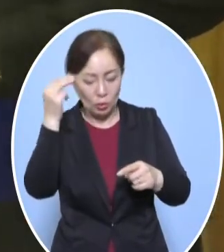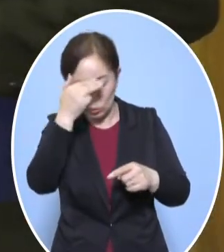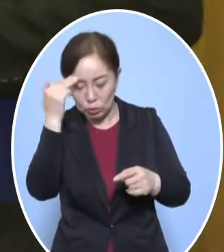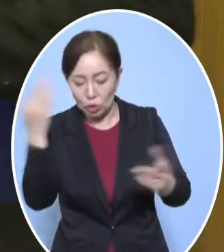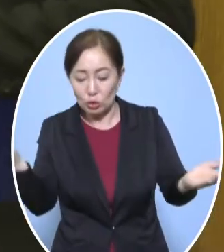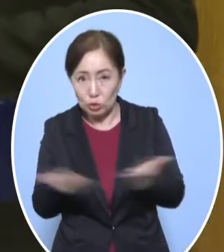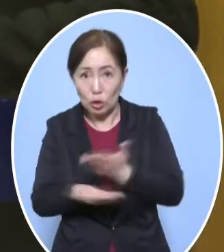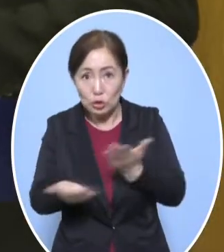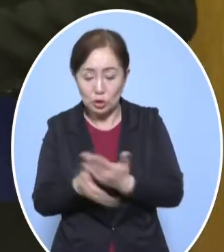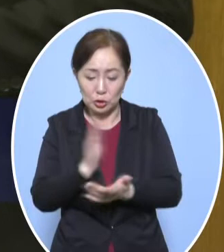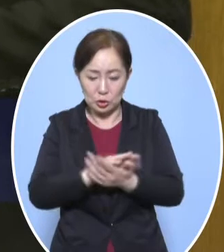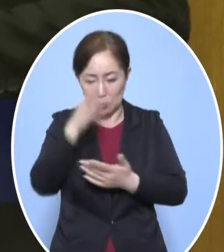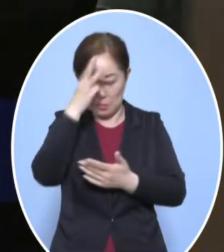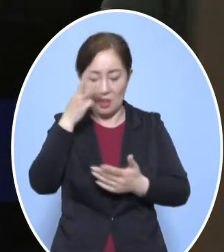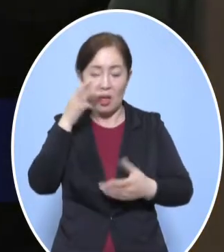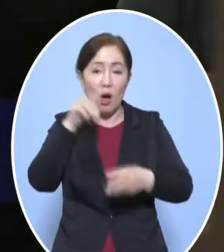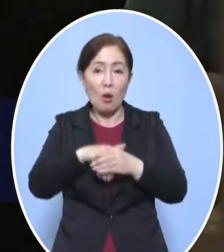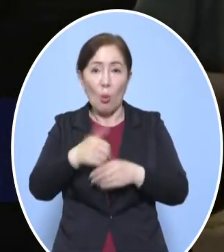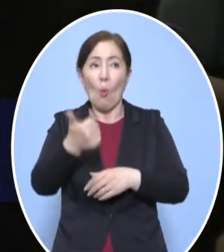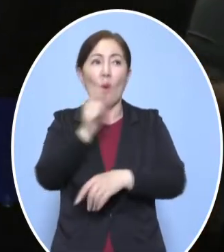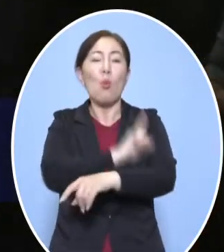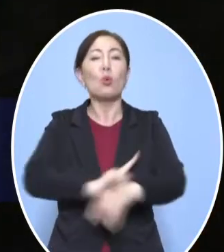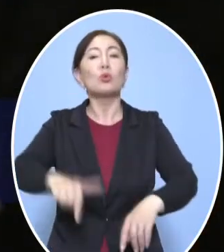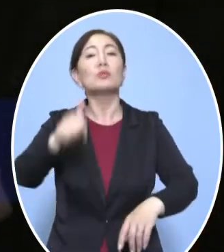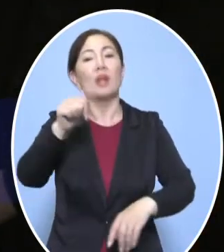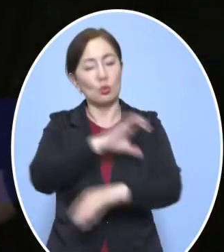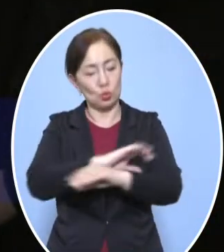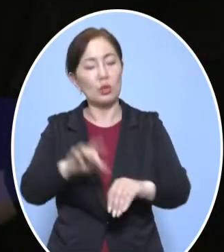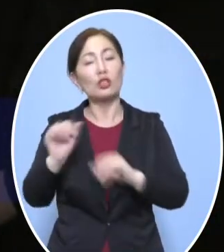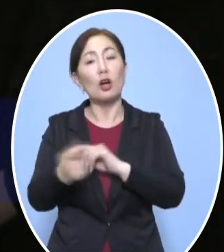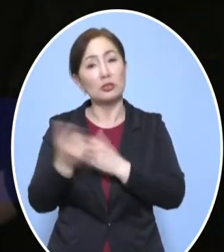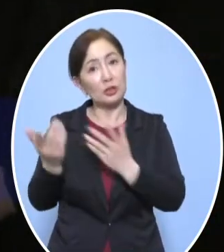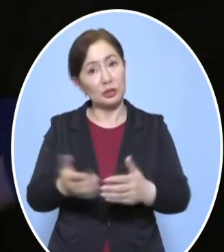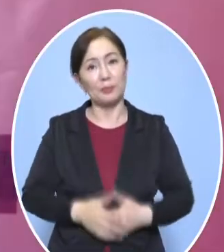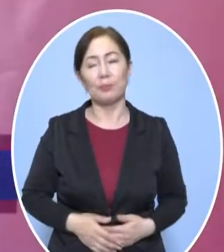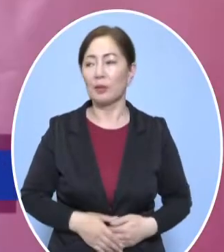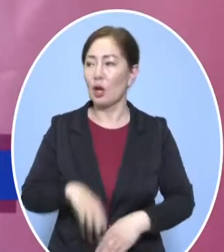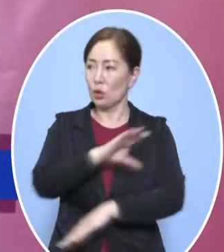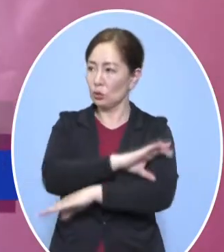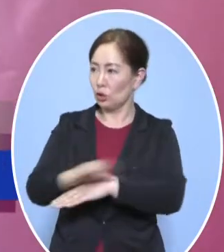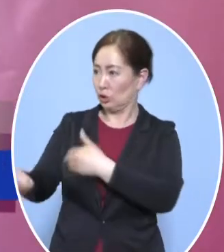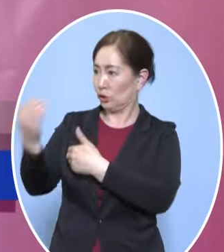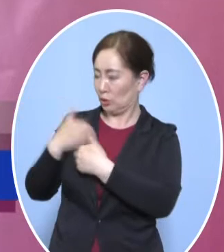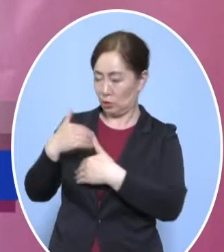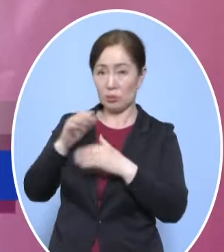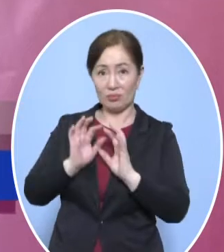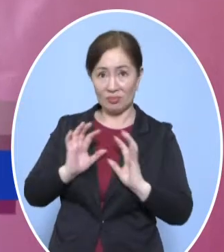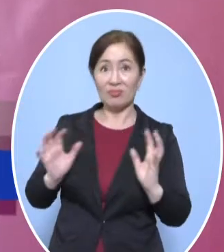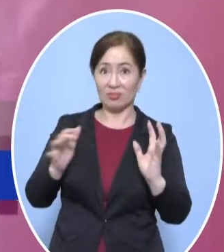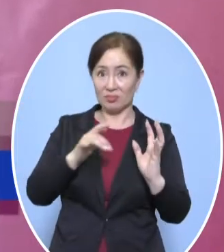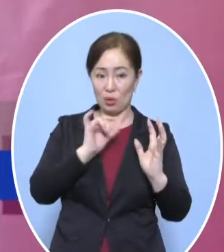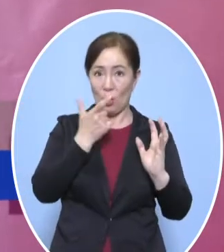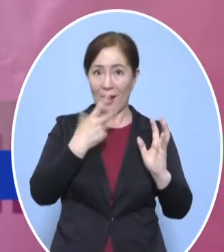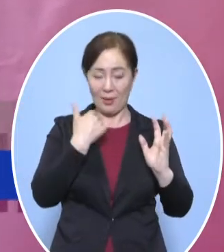туршлага солилцсон, шинээр олон талын мэдлэг мэдээллийг олгосон үр дүнтэй сургалт боллоо гэдгийг онцолж байсан юм а. Бултанд хамрагдсаж байгаа мас сурагчдын нарын хувьд